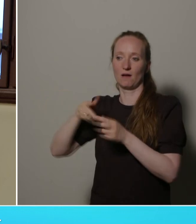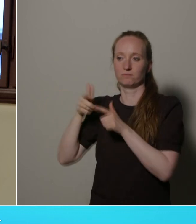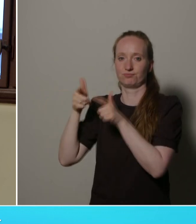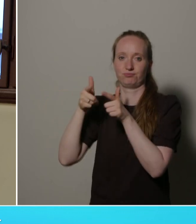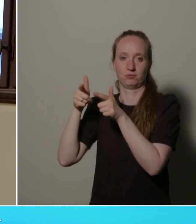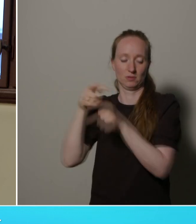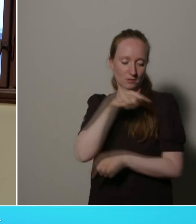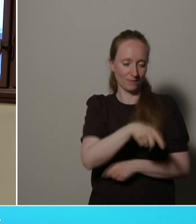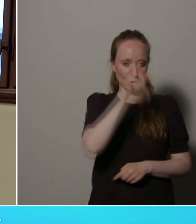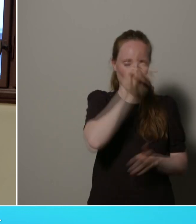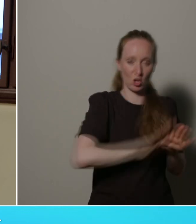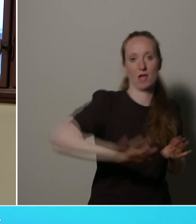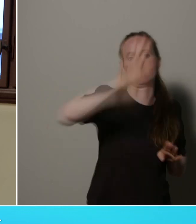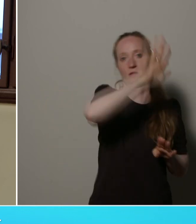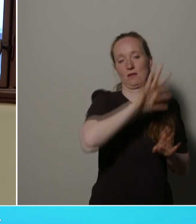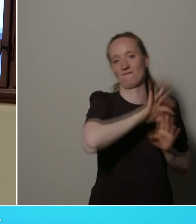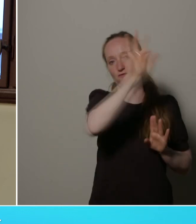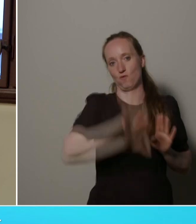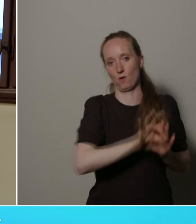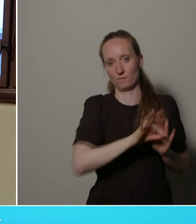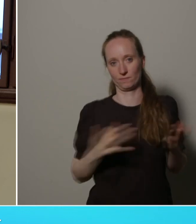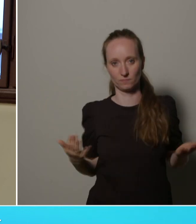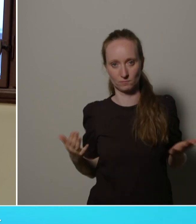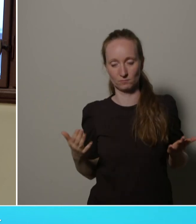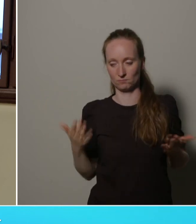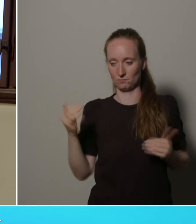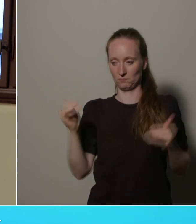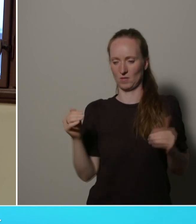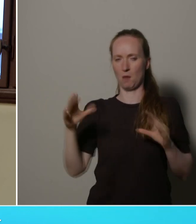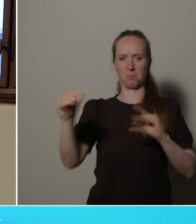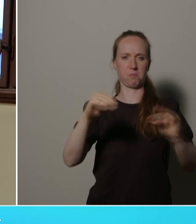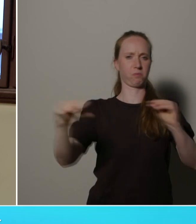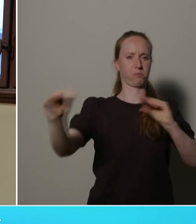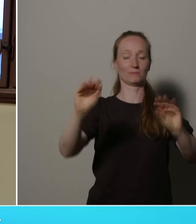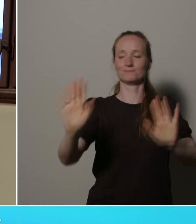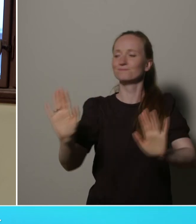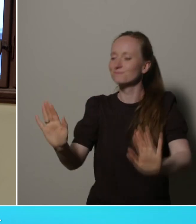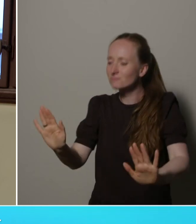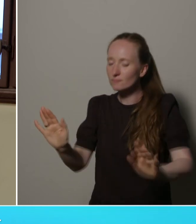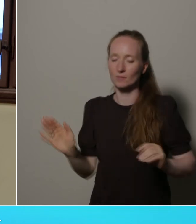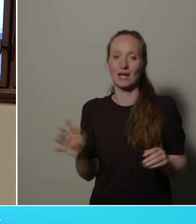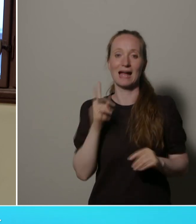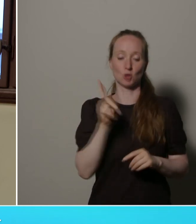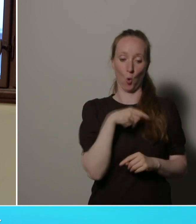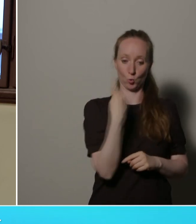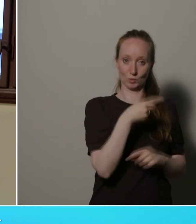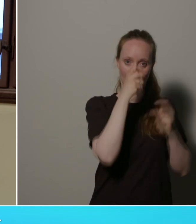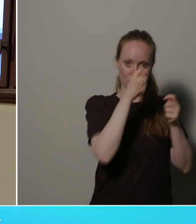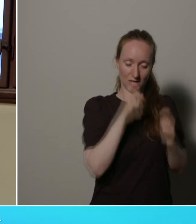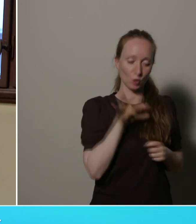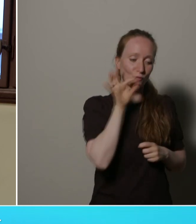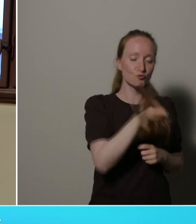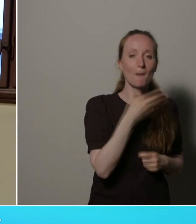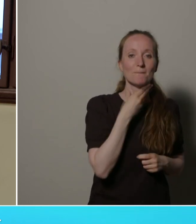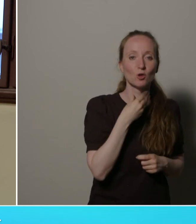so wörtlich steht das im Änderungsantrag drin. Also wie gesagt, unser Antrag ist erstmal für die Bedürftigen